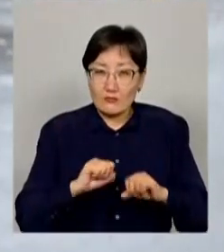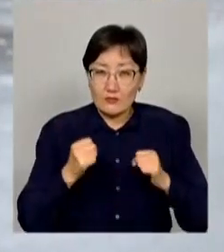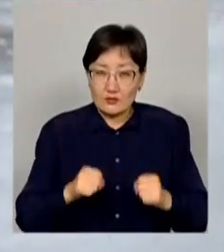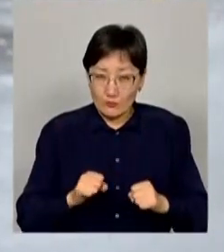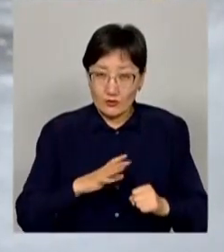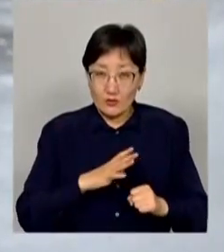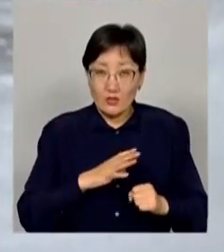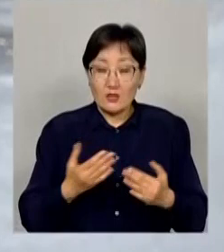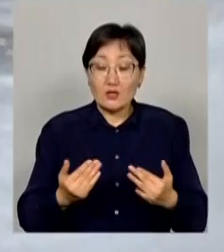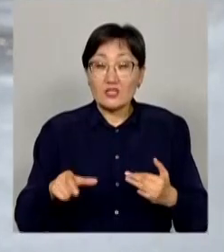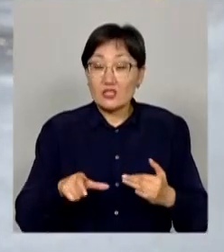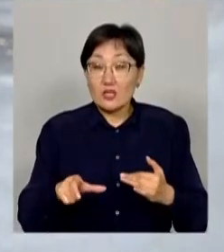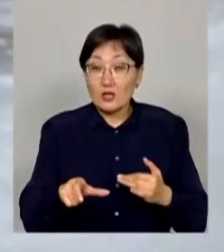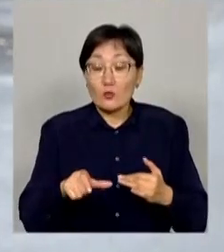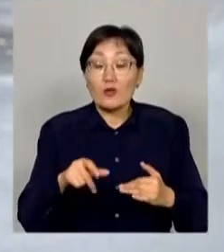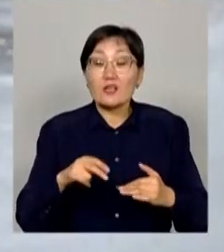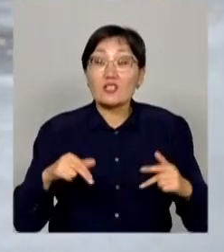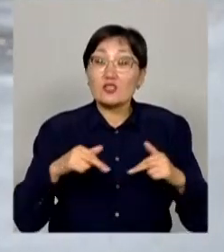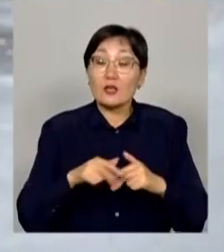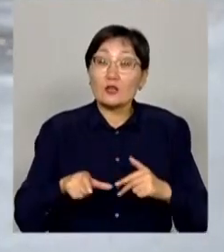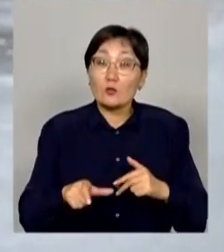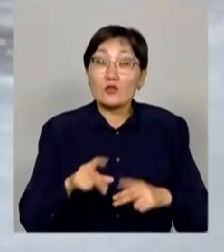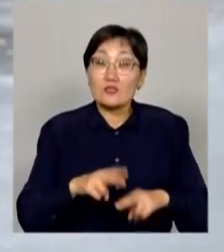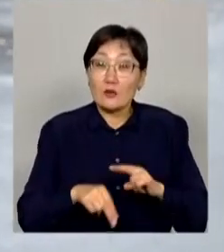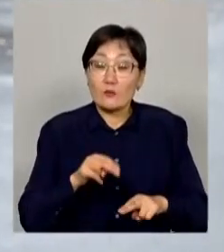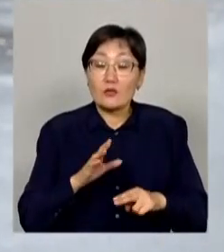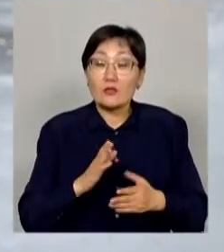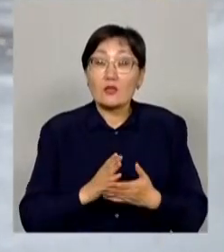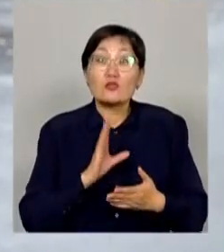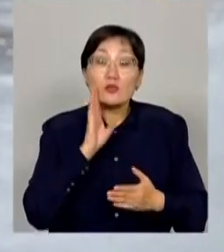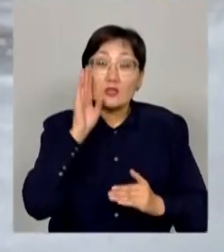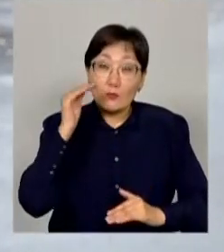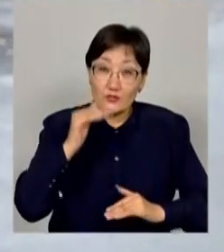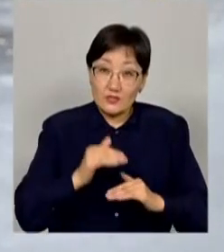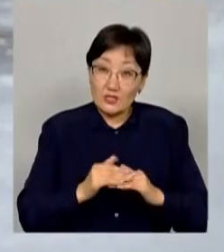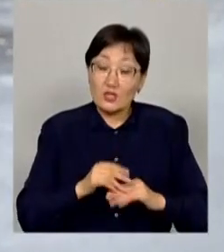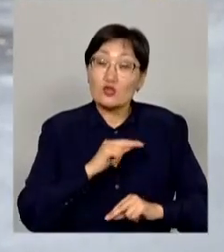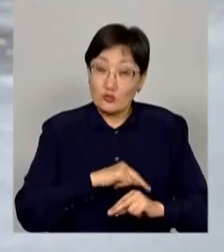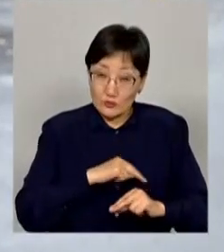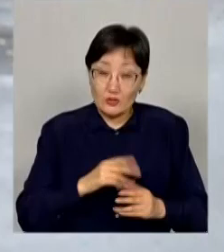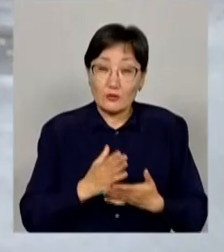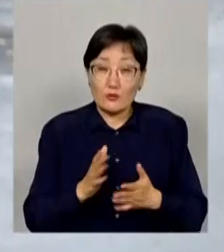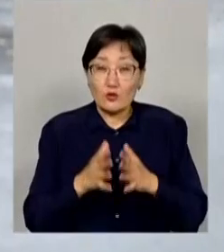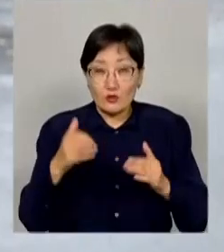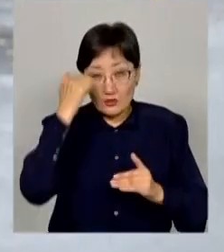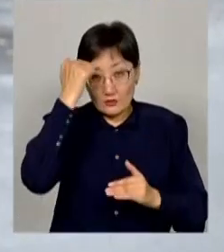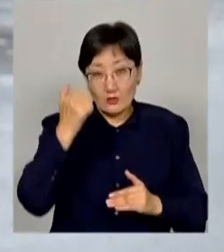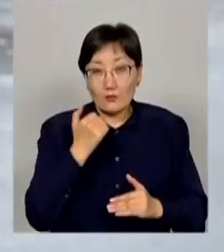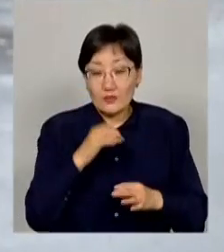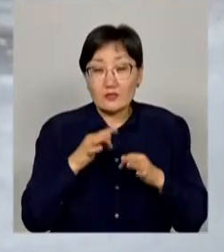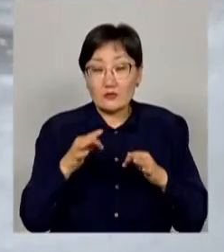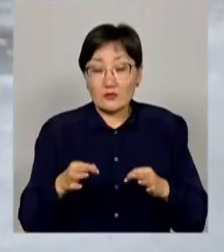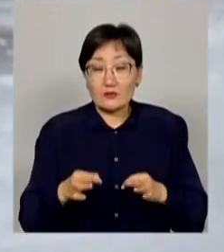Аллаға шүкір, мен тротуар жасады. Қанша еңбек, таңның атысы күннің батысына деген қызмет қылып жатыр. Рахмет Алладан қайтсын,